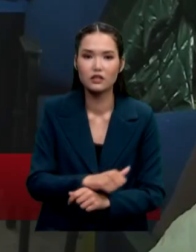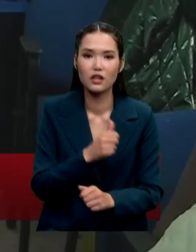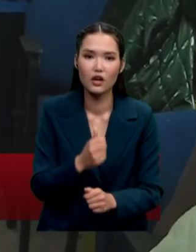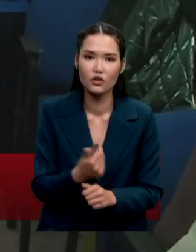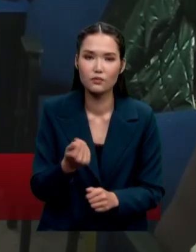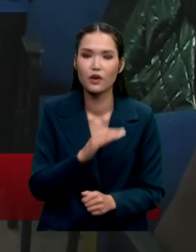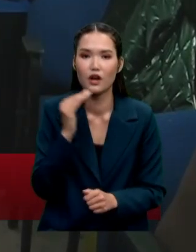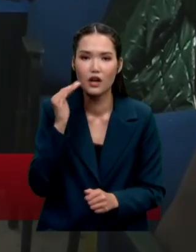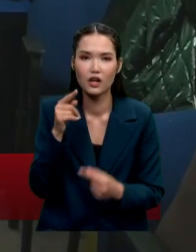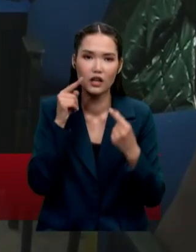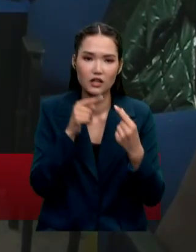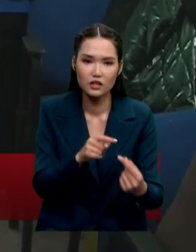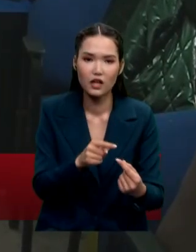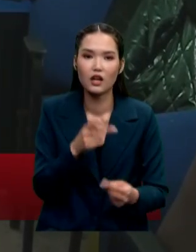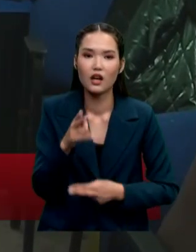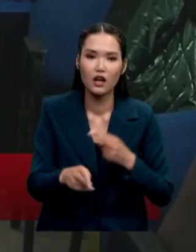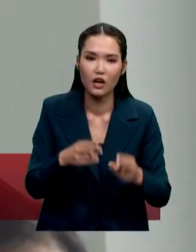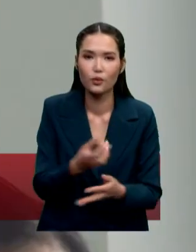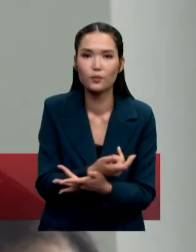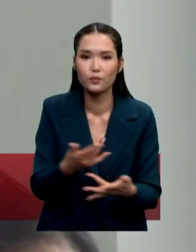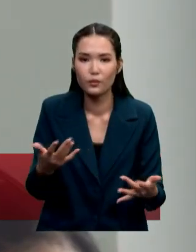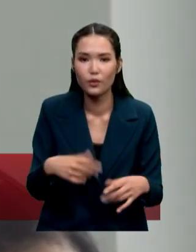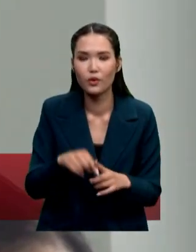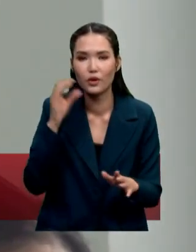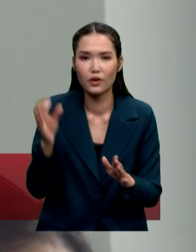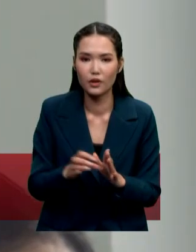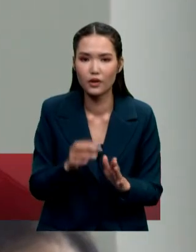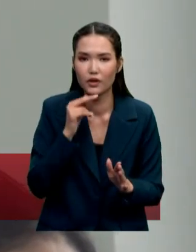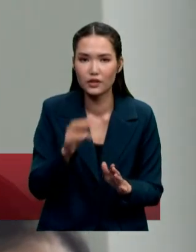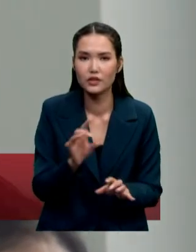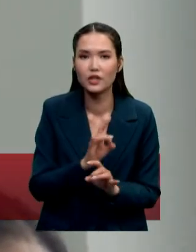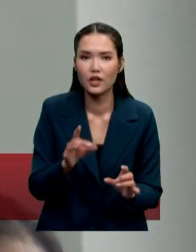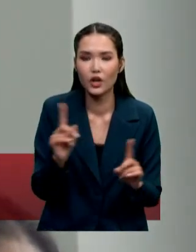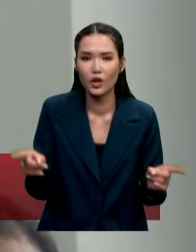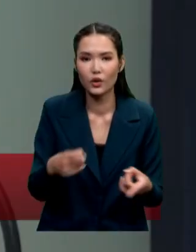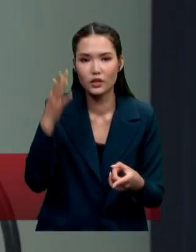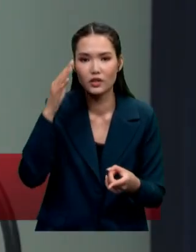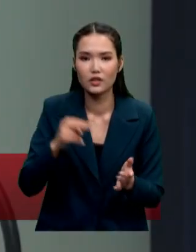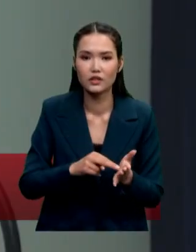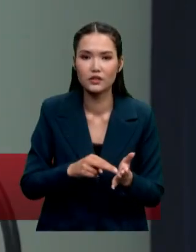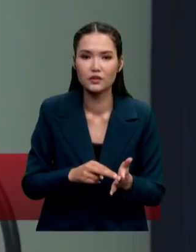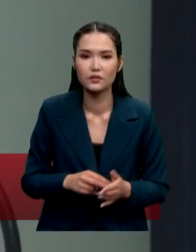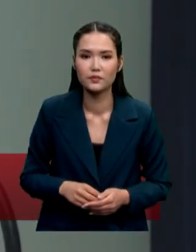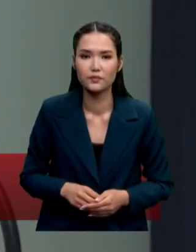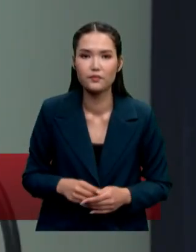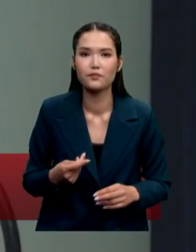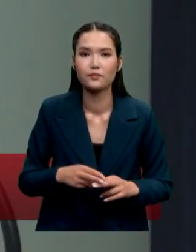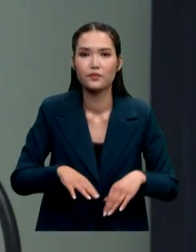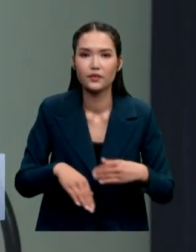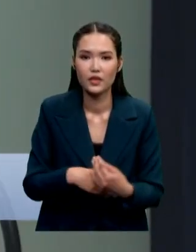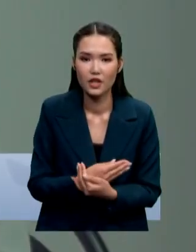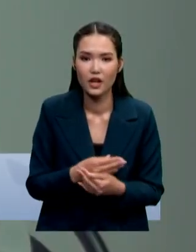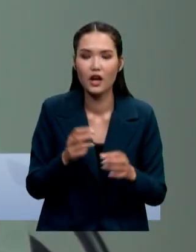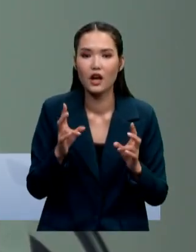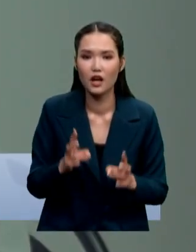шулаған аналардың наразылығын біле тұра төлем бағасы келесі айдан бастап көтеріледі дейді. Бір айдан кейін жаңа бағамен оплата